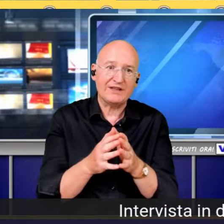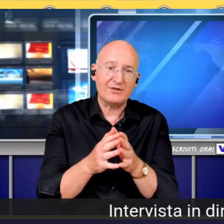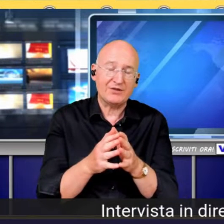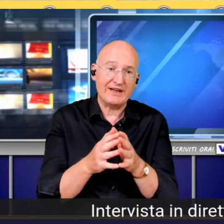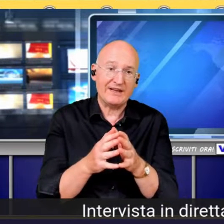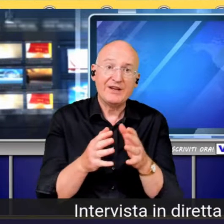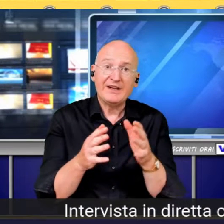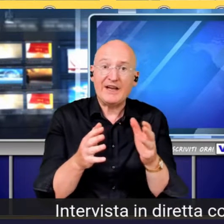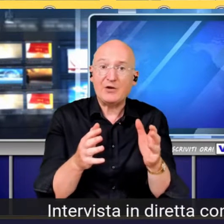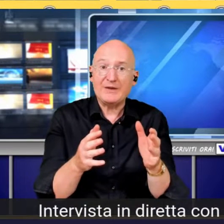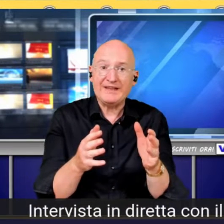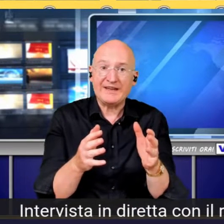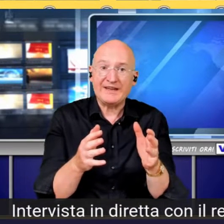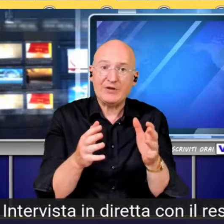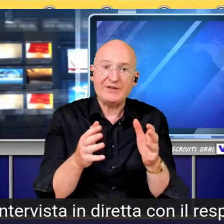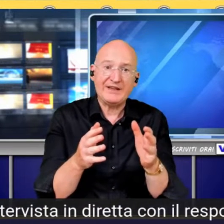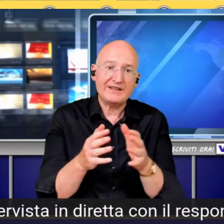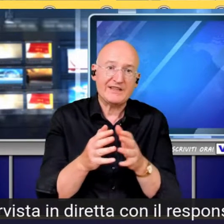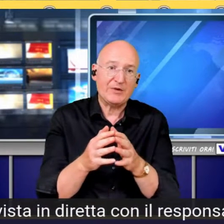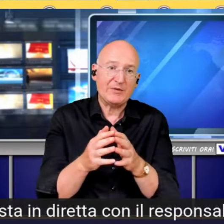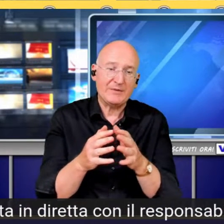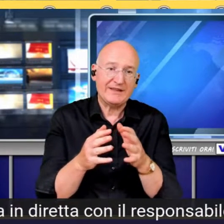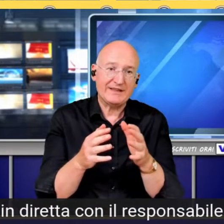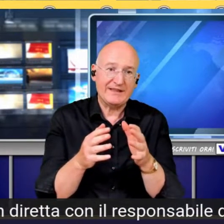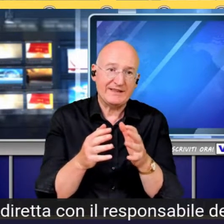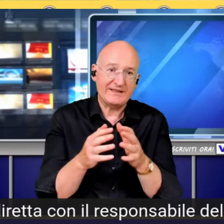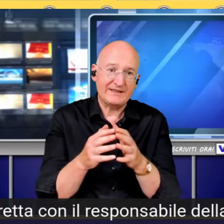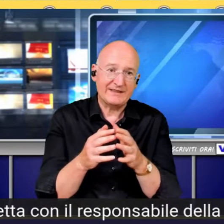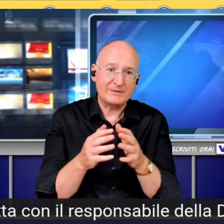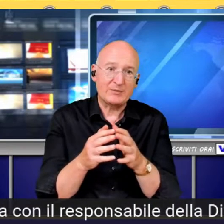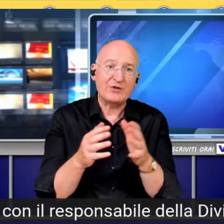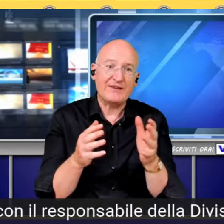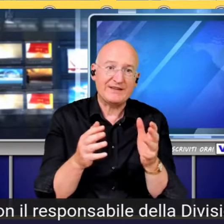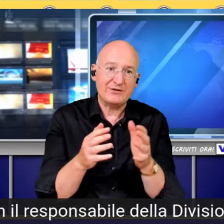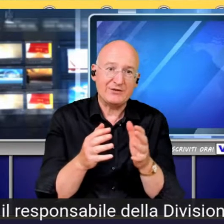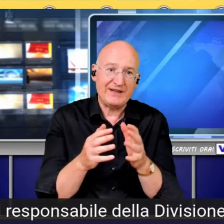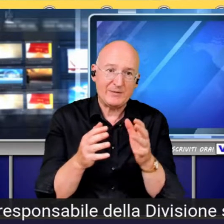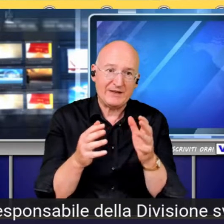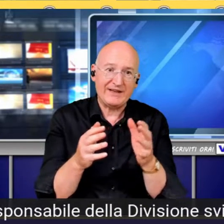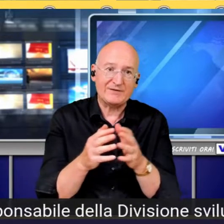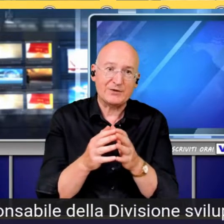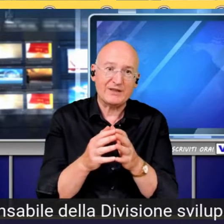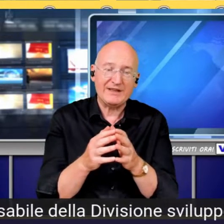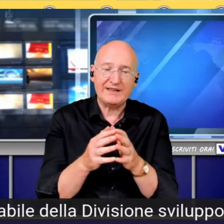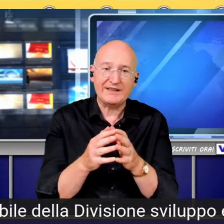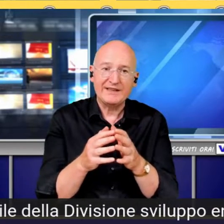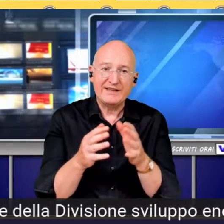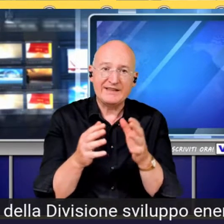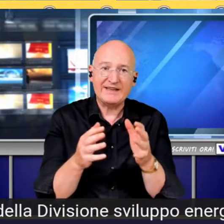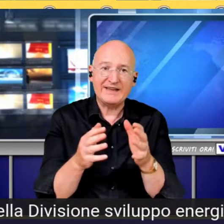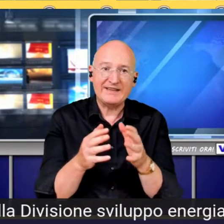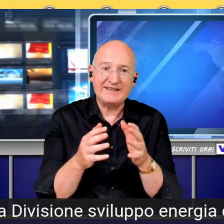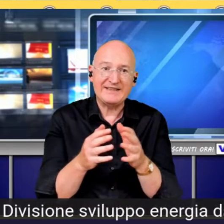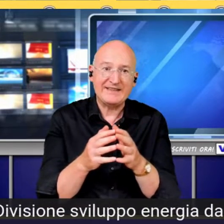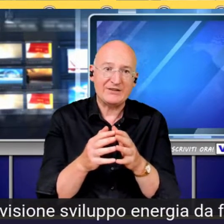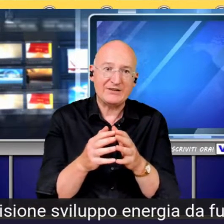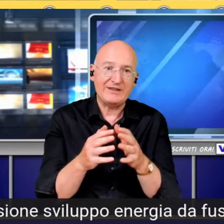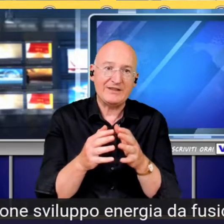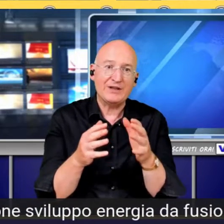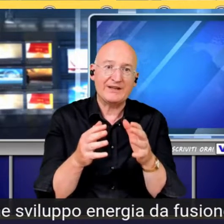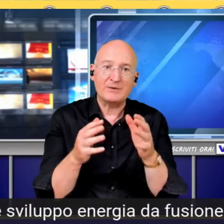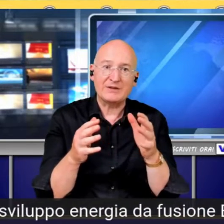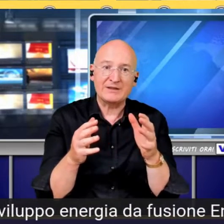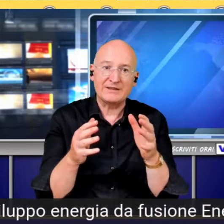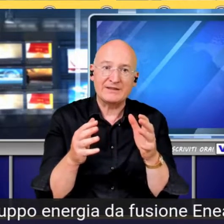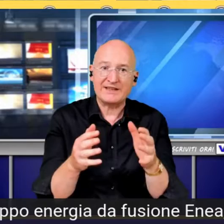del carburante uranio, che è come l'Iran, però l'Iran c'è il problema della proliferazione nucleare perché è fortemente indiziato